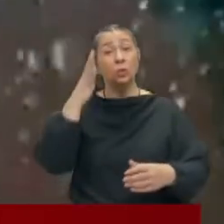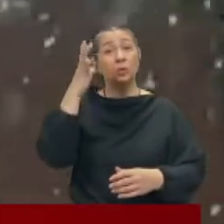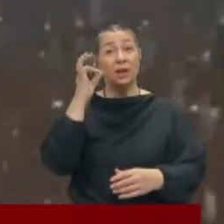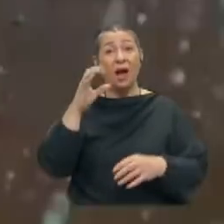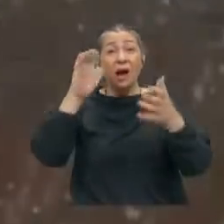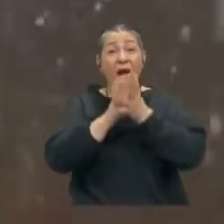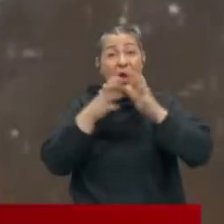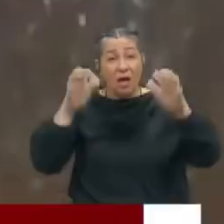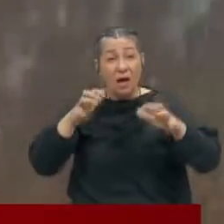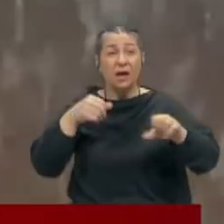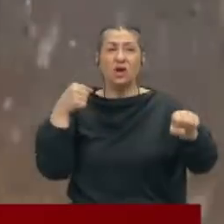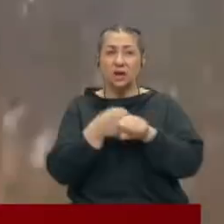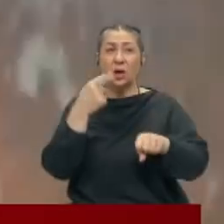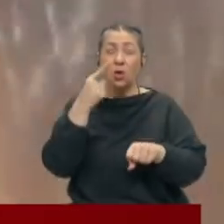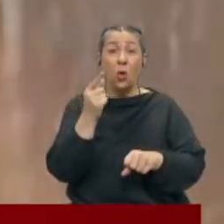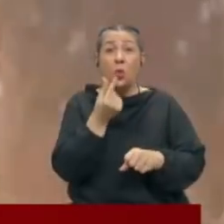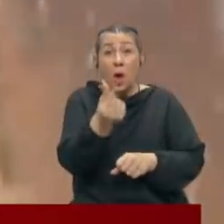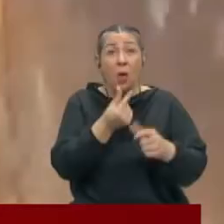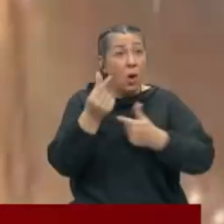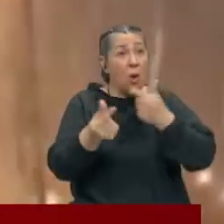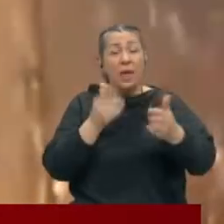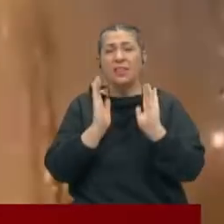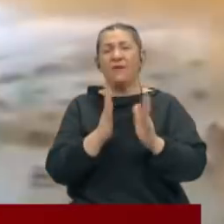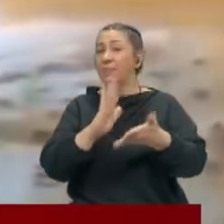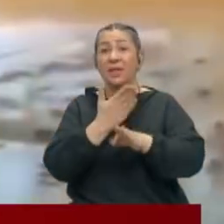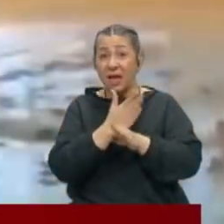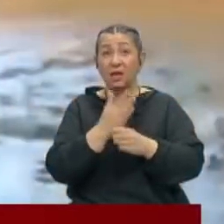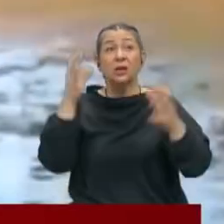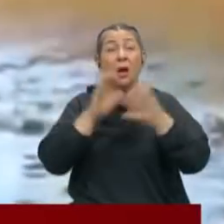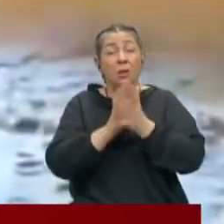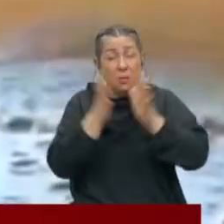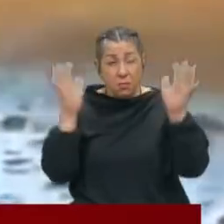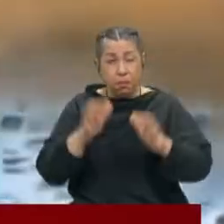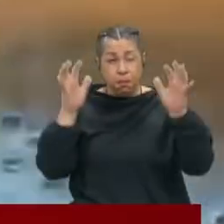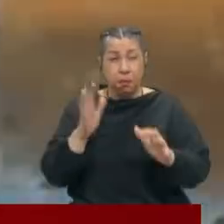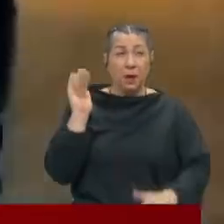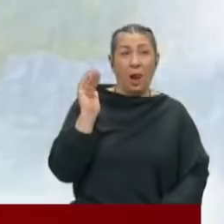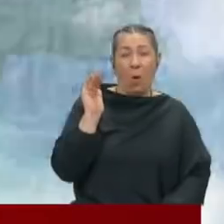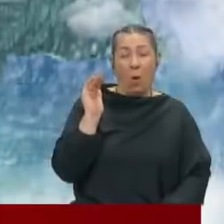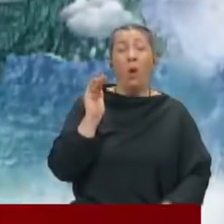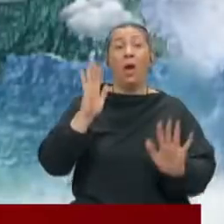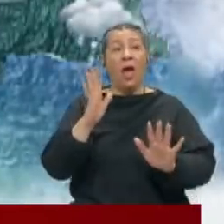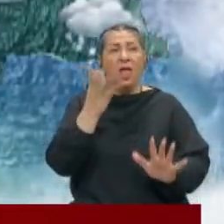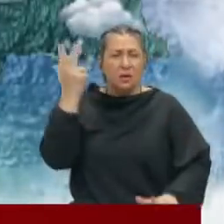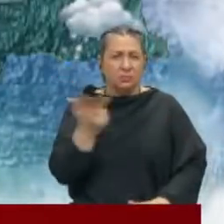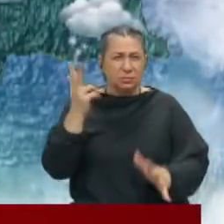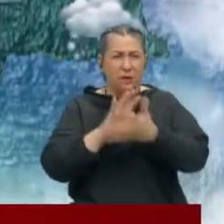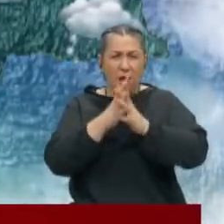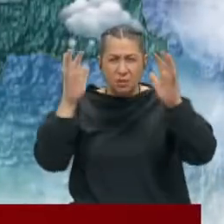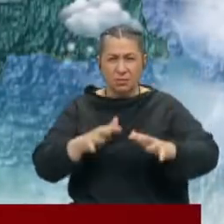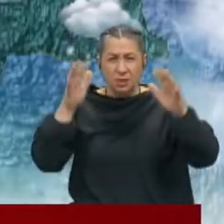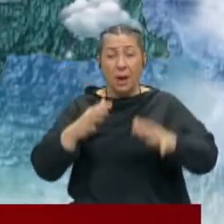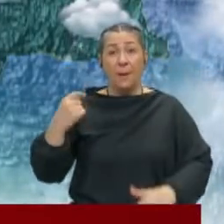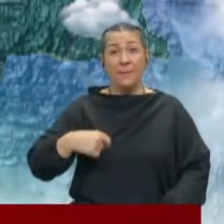Uzmanlar kar yağışı ve kazalara karşı uyarılarına devam etti. Çünkü kar şiddetini arttırarak gelmeye devam edecek. En şiddetli kar